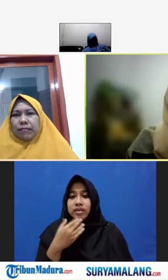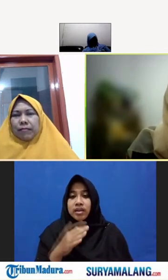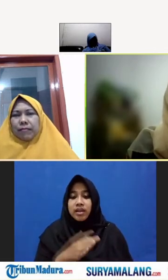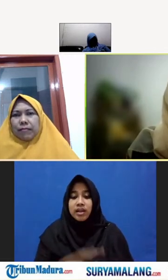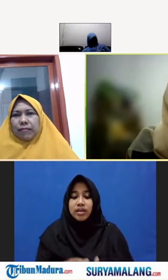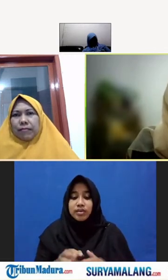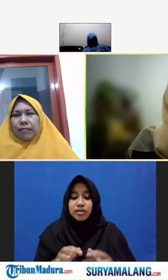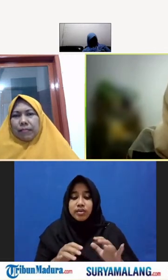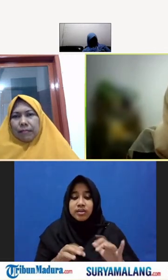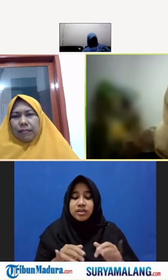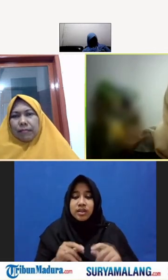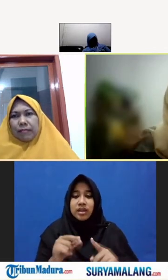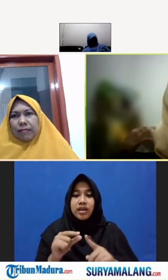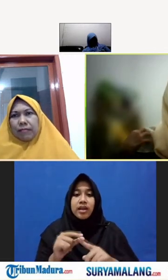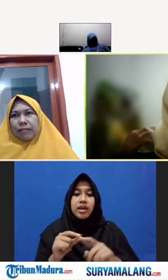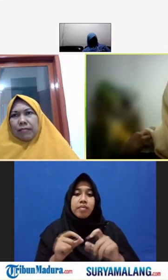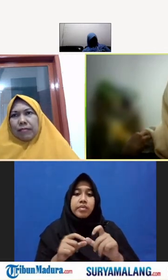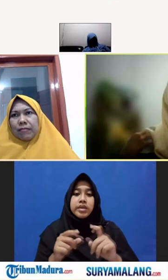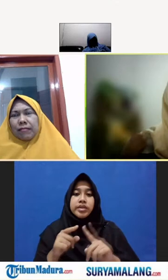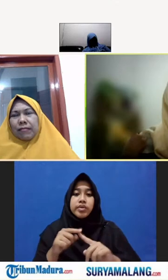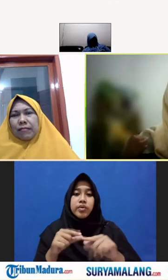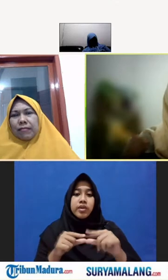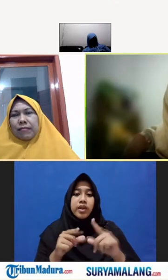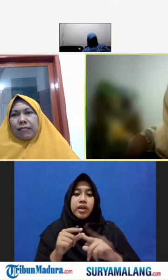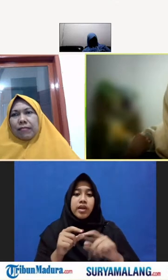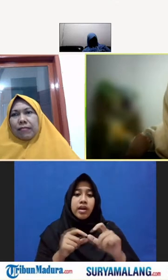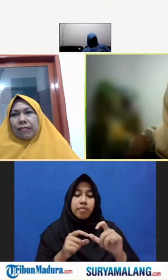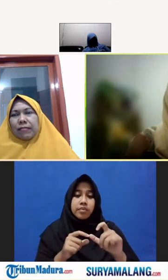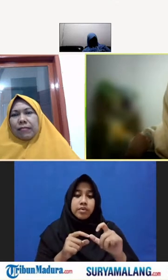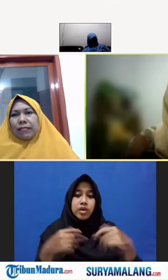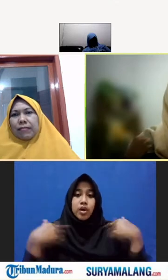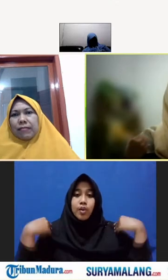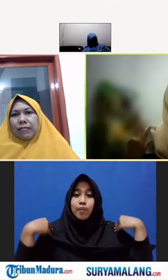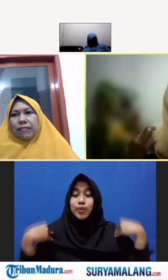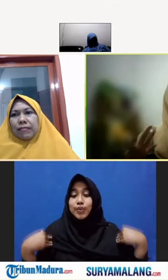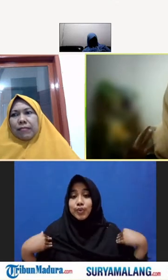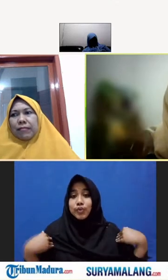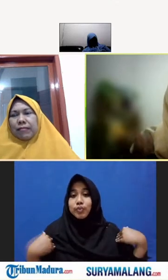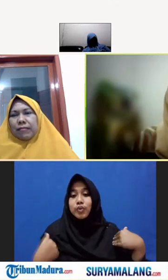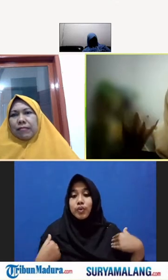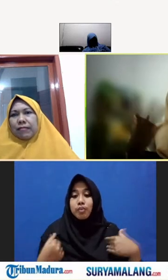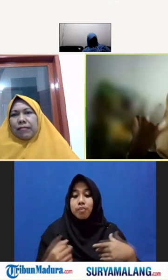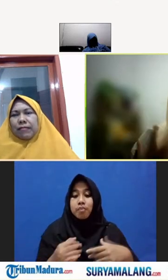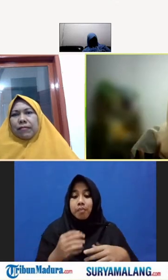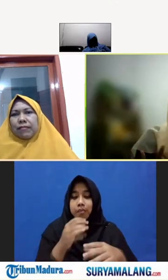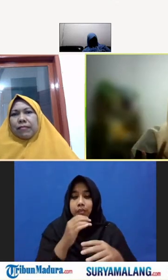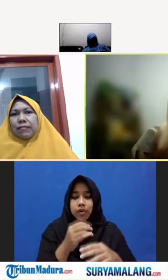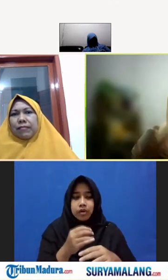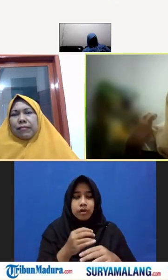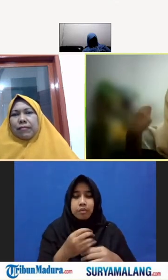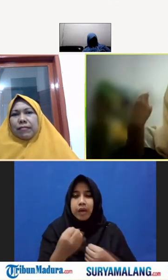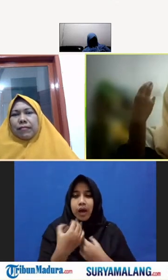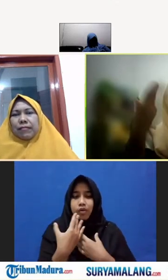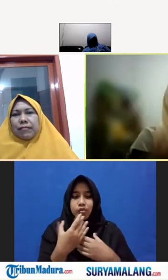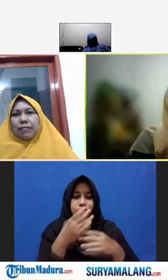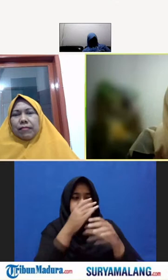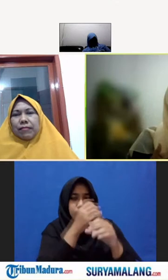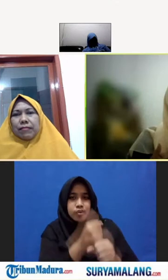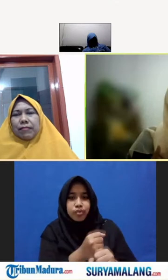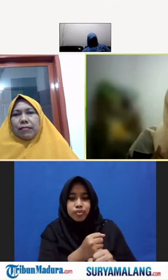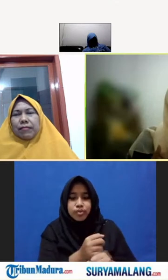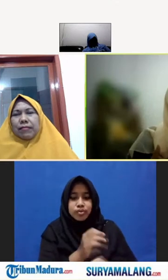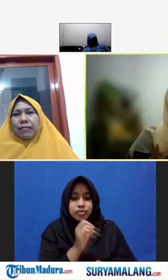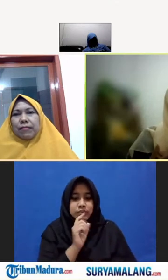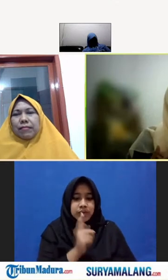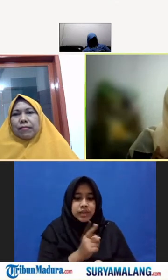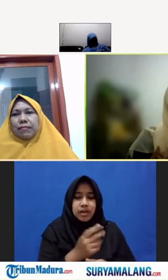fisioterapis. Karena postur tubuh itu juga mempengaruhi konsentrasi kita ketika nerima instruksi, ketika mengelola